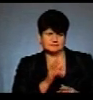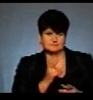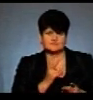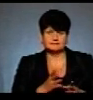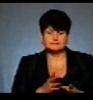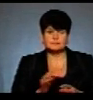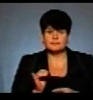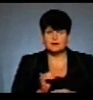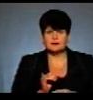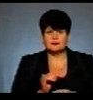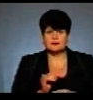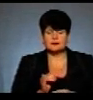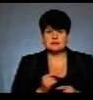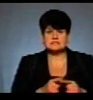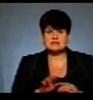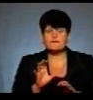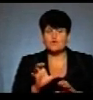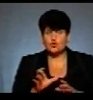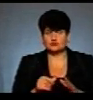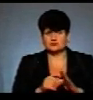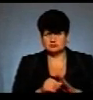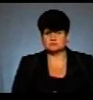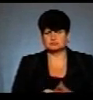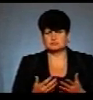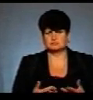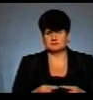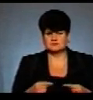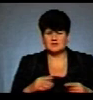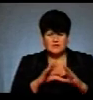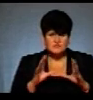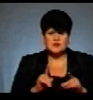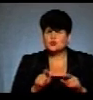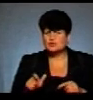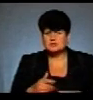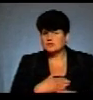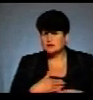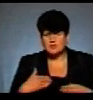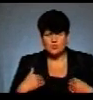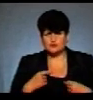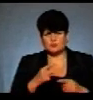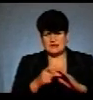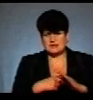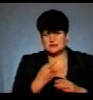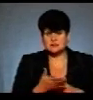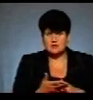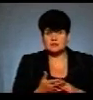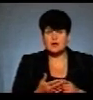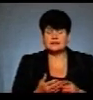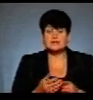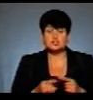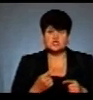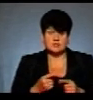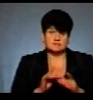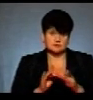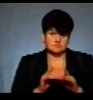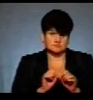І це фото якісь принизливі. Тобто все, що людина не бажає, щоб про неї там дізналися, але через соцмережі це